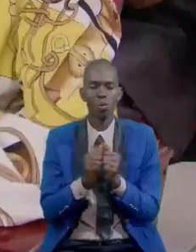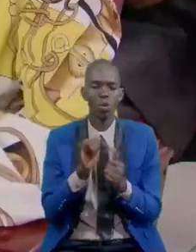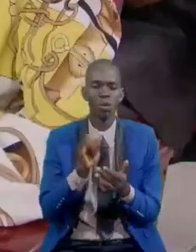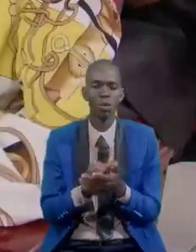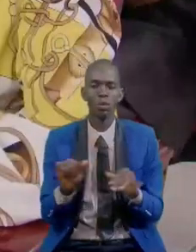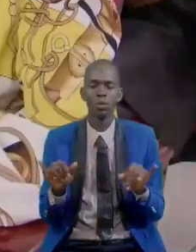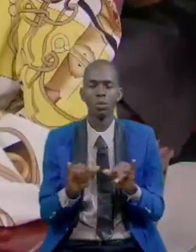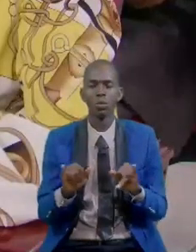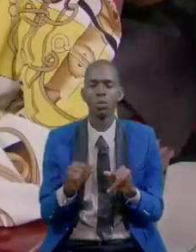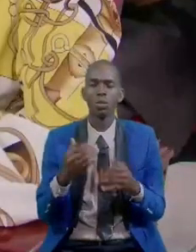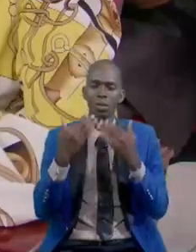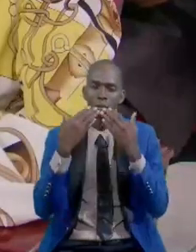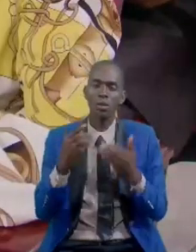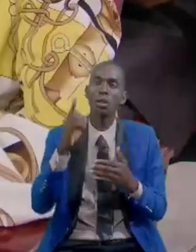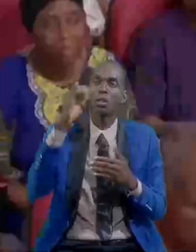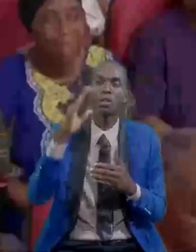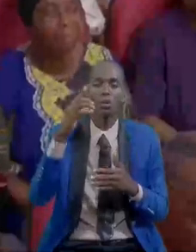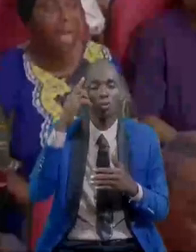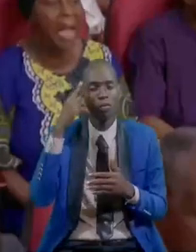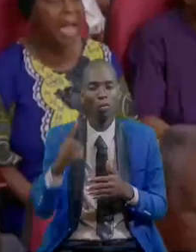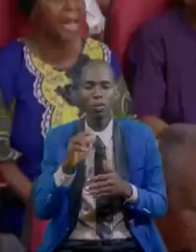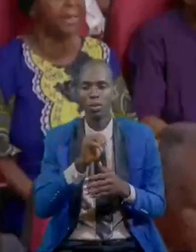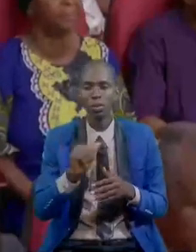épouses courageuses. Amen, non?